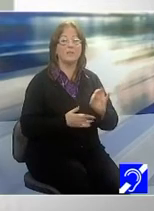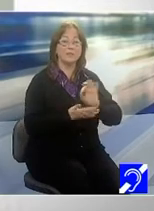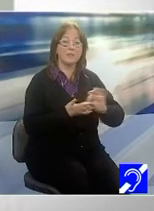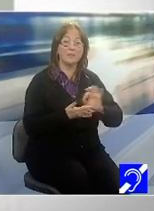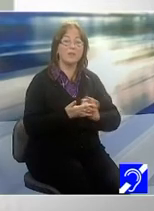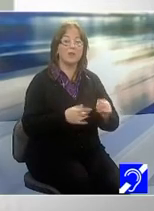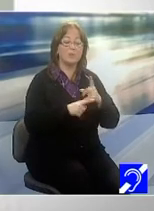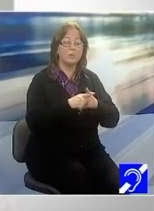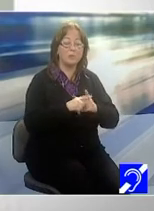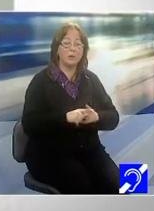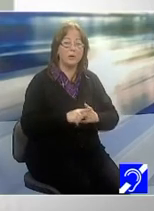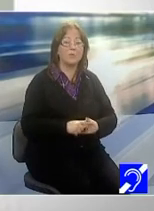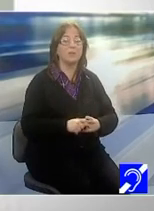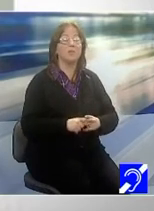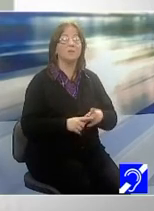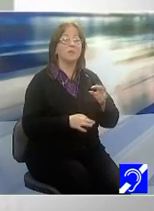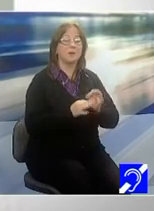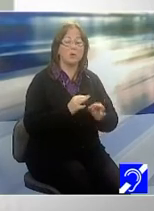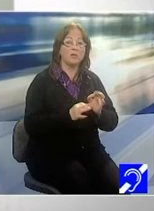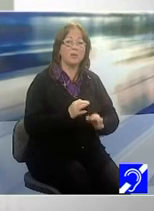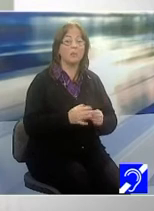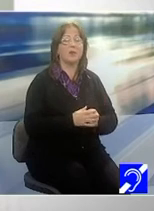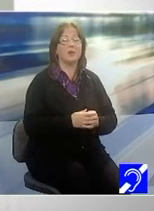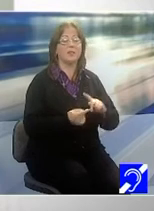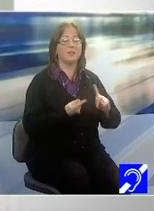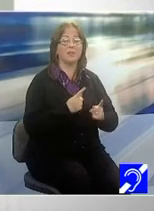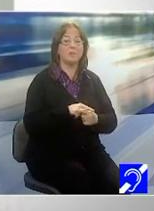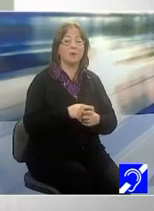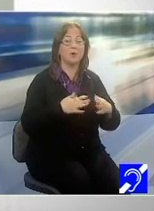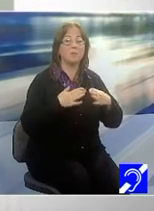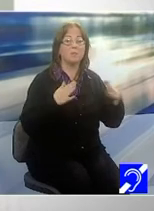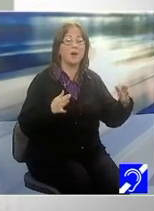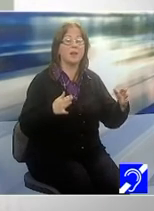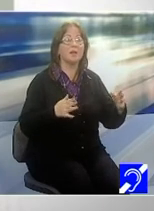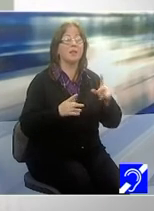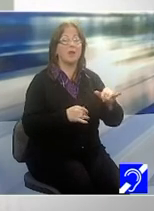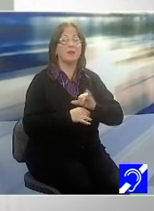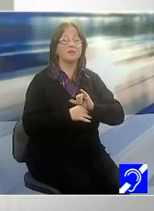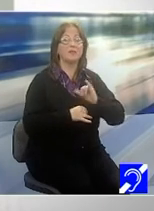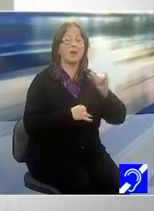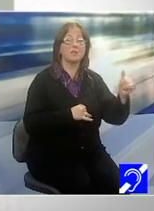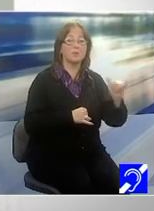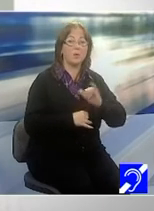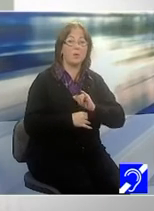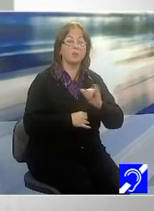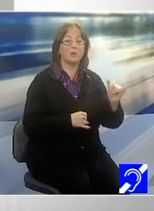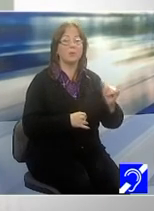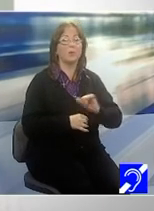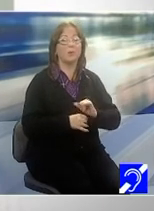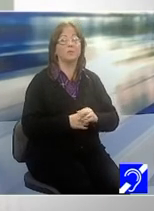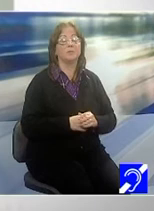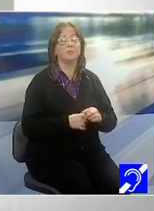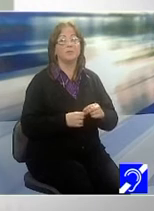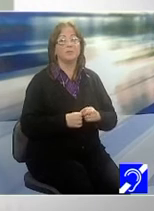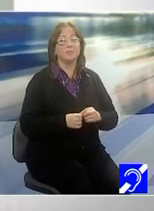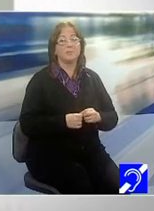economice, vine cu mai multe completări, schimbări majore la transporturi, de exemplu, da? Zicea, insistă